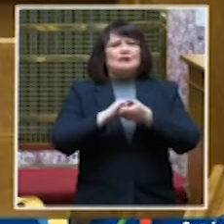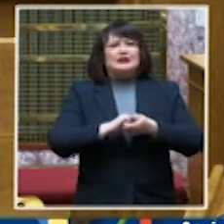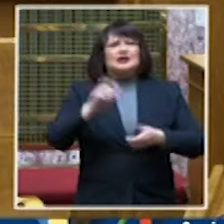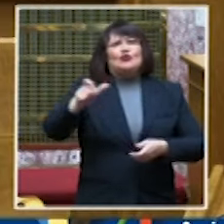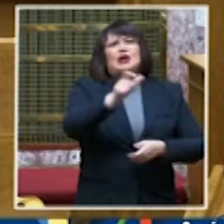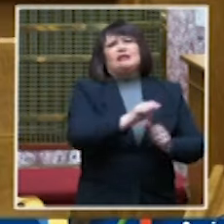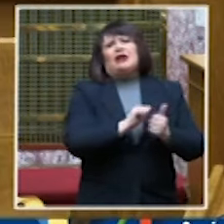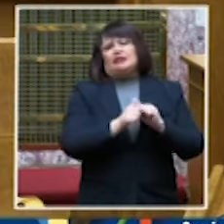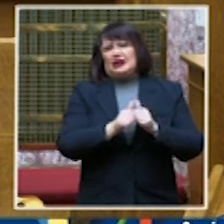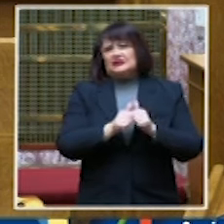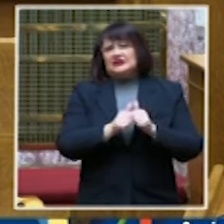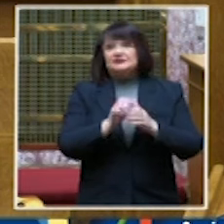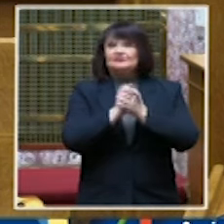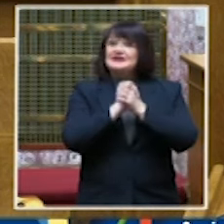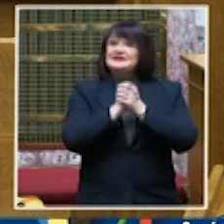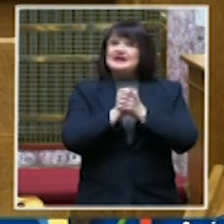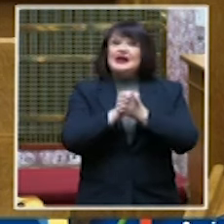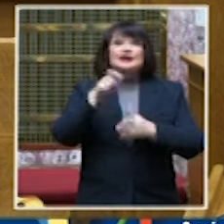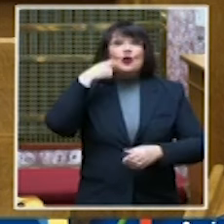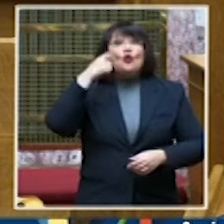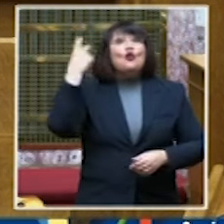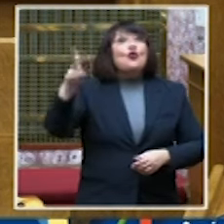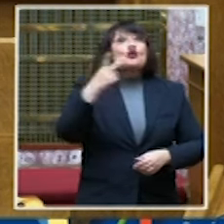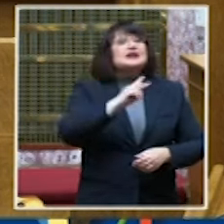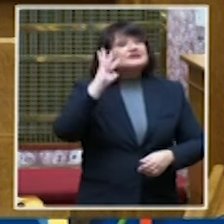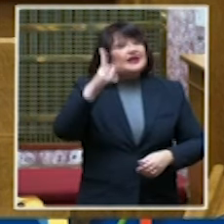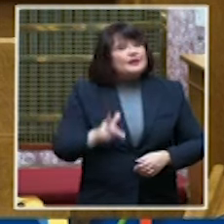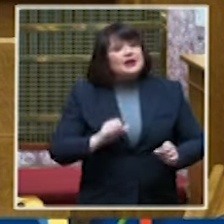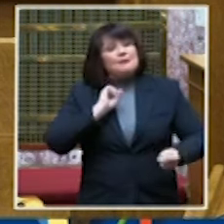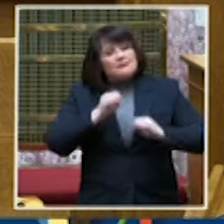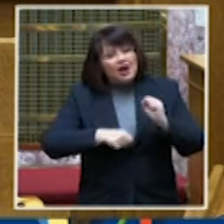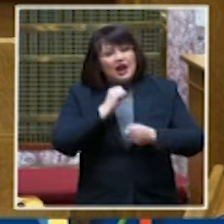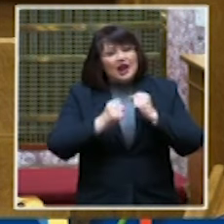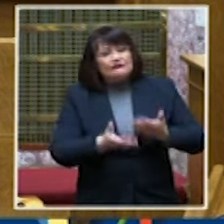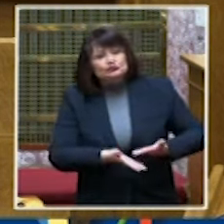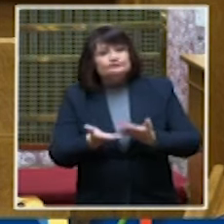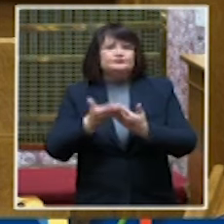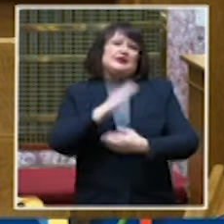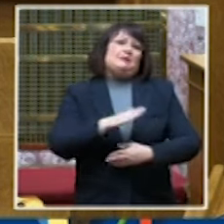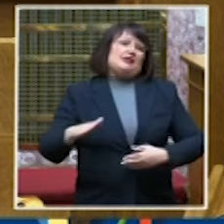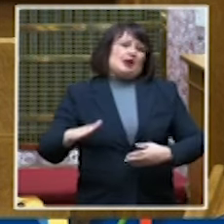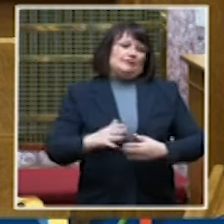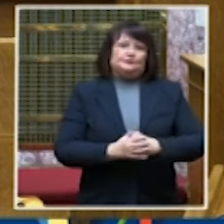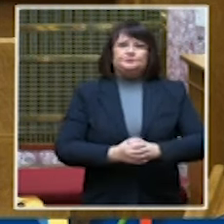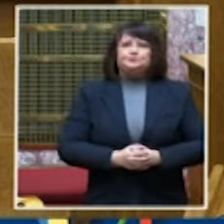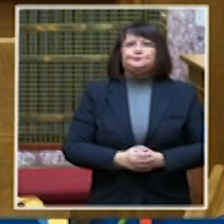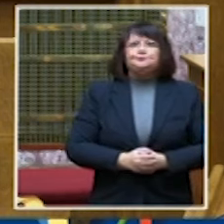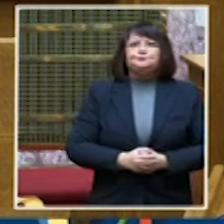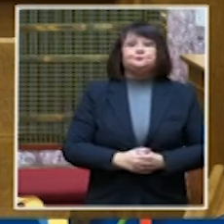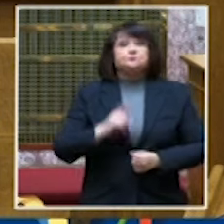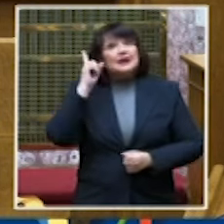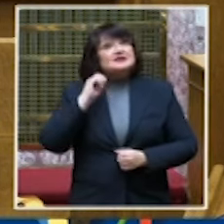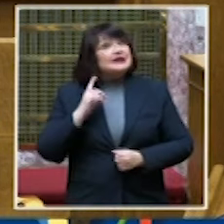αθλητής, αλλά συγχαρητήρια και στους γονείς που παλεύουν καθημερινά να στηρίξουν τα παιδιά τους.